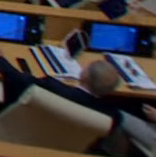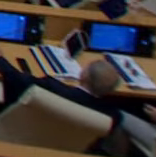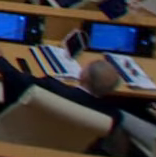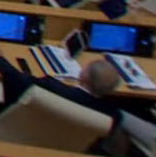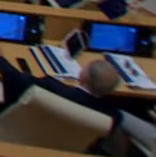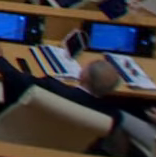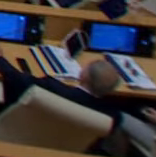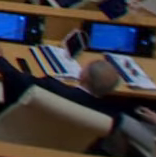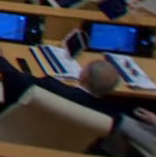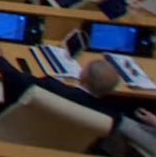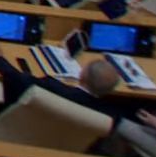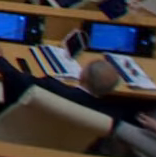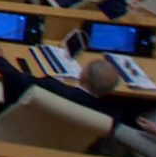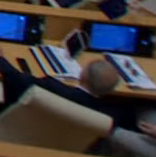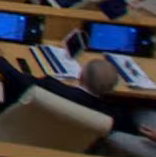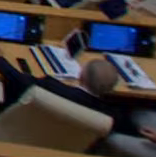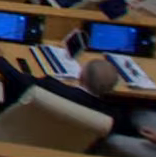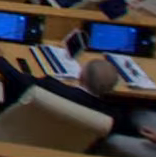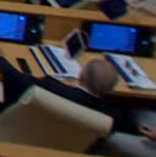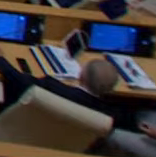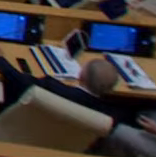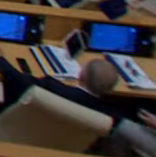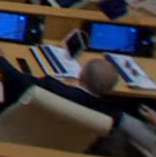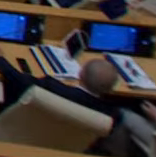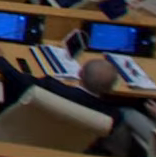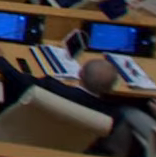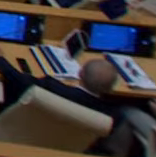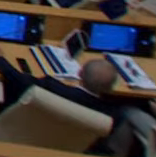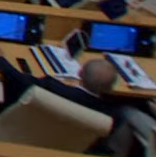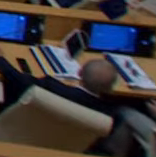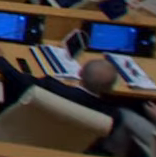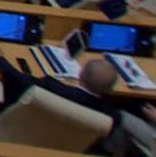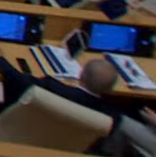მათ შორის მაღალი კორუმის საჭიროების მქონე საკითხები.